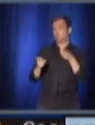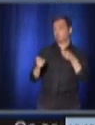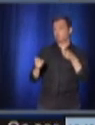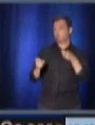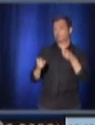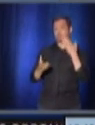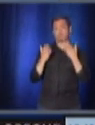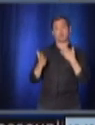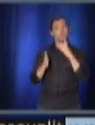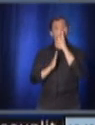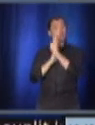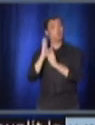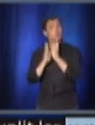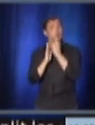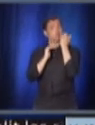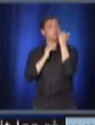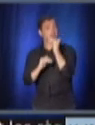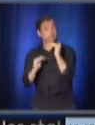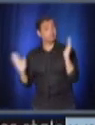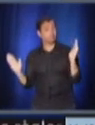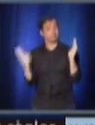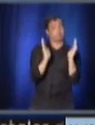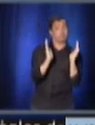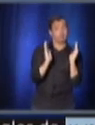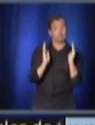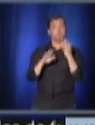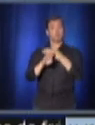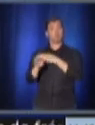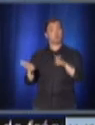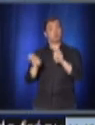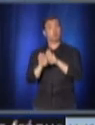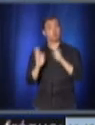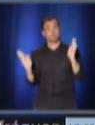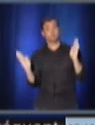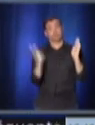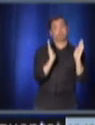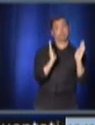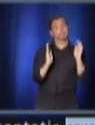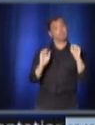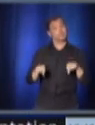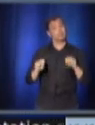réduction des heures d'opération ou la fermeture de